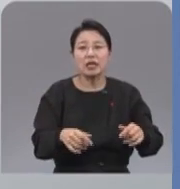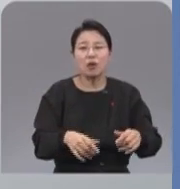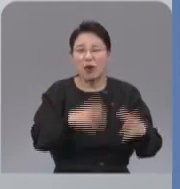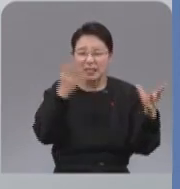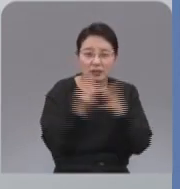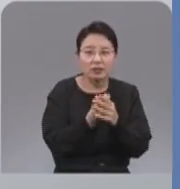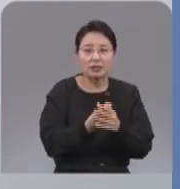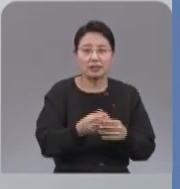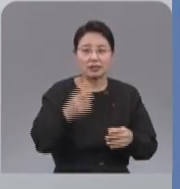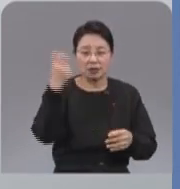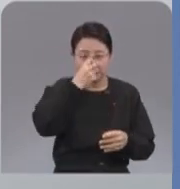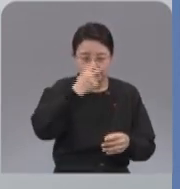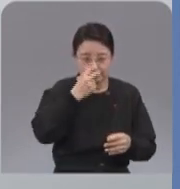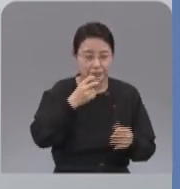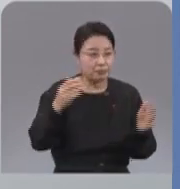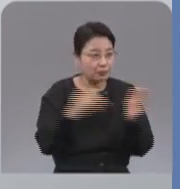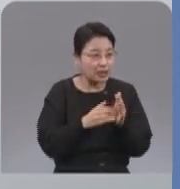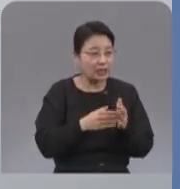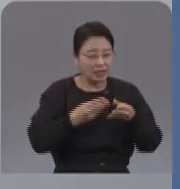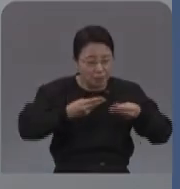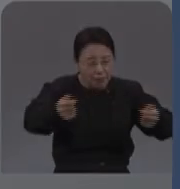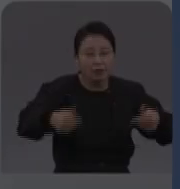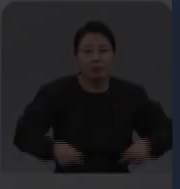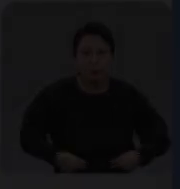gay gắt nhất